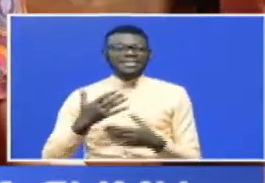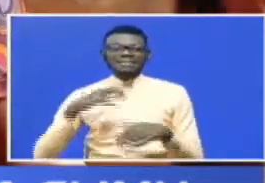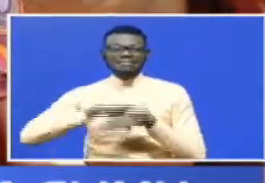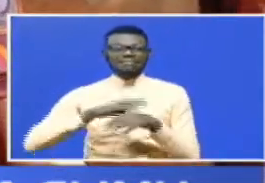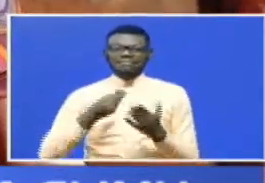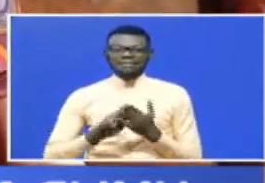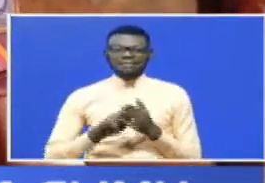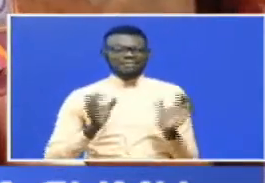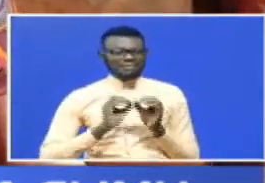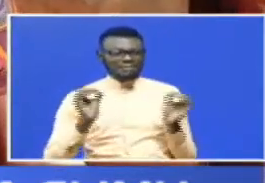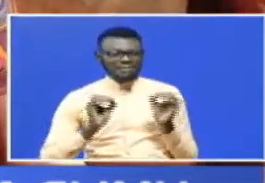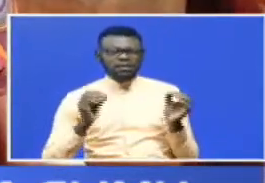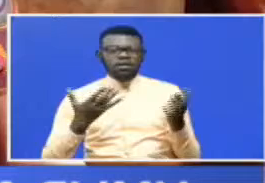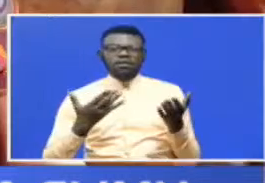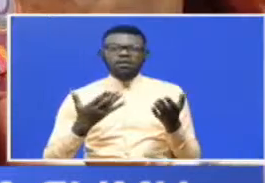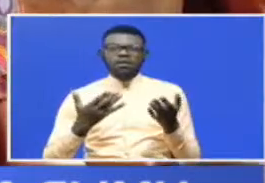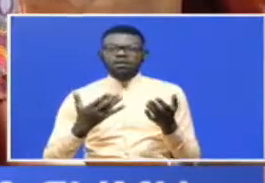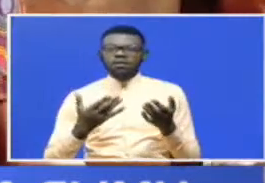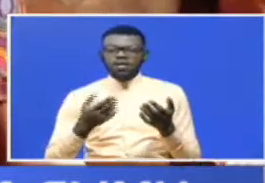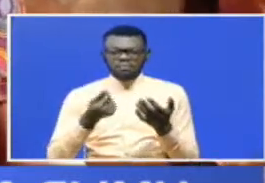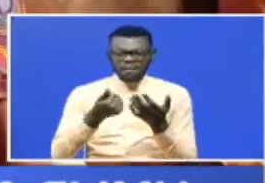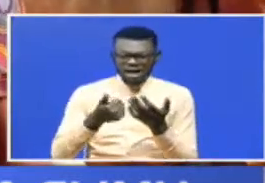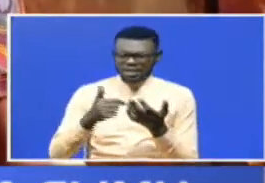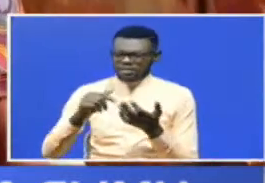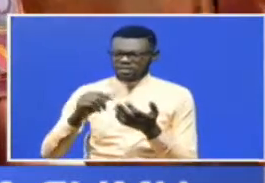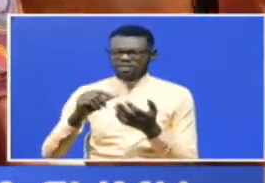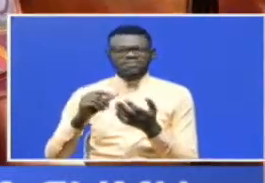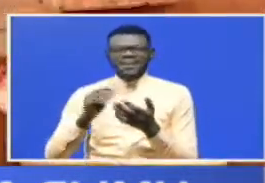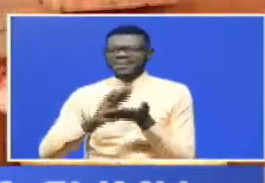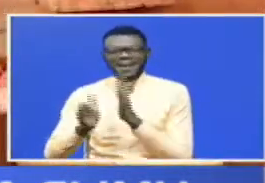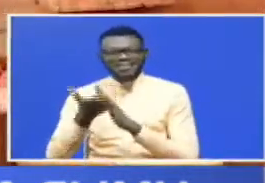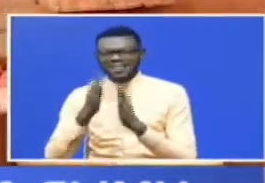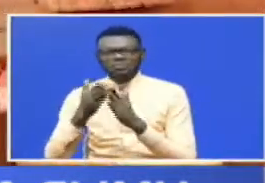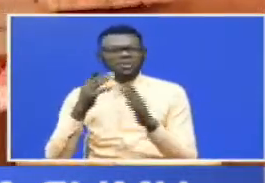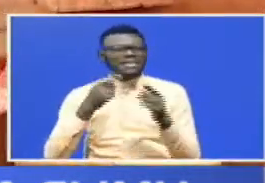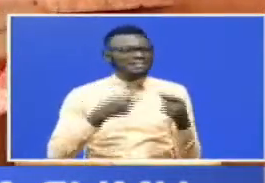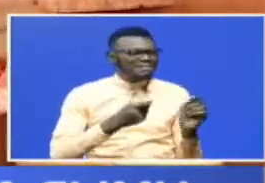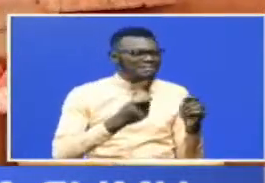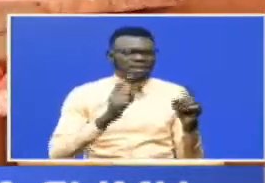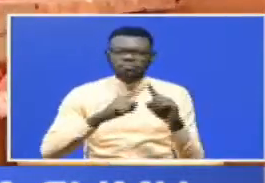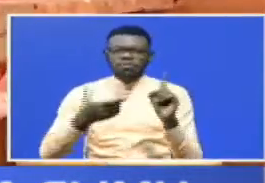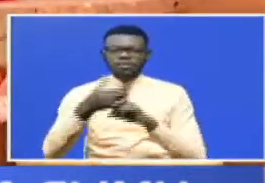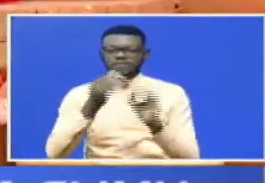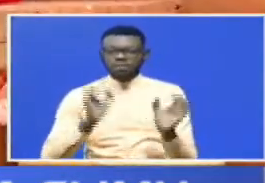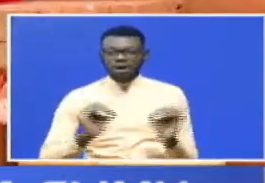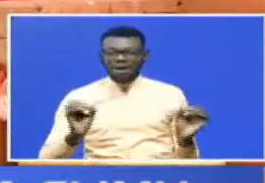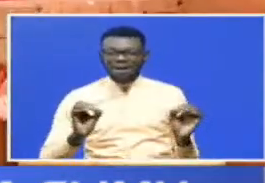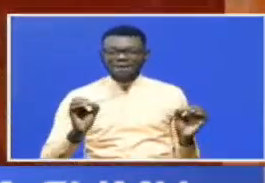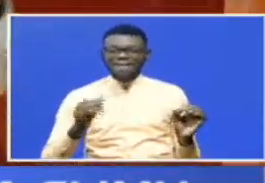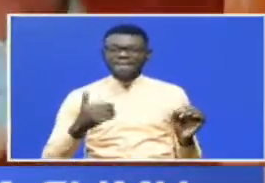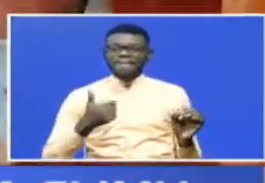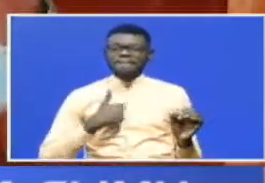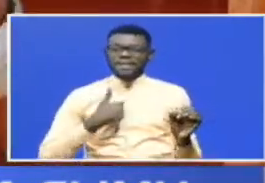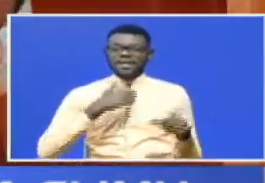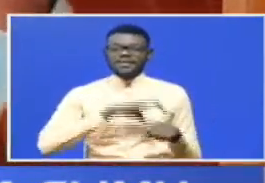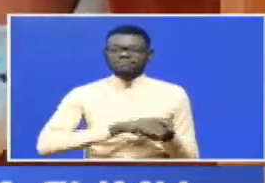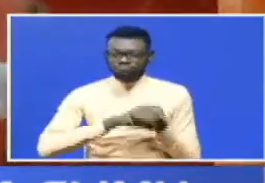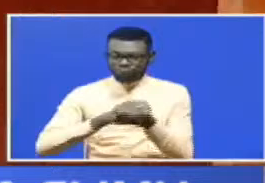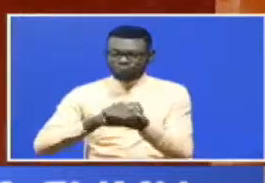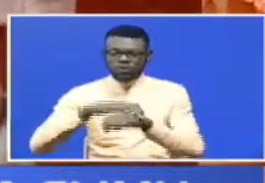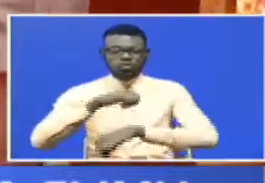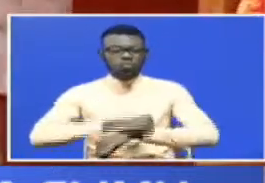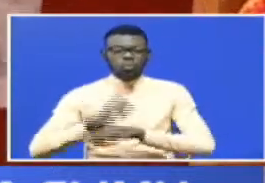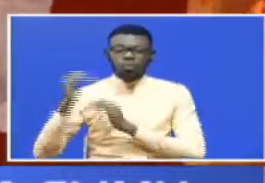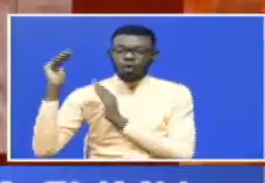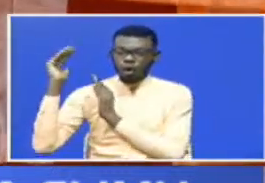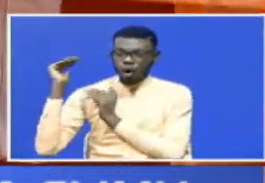yote ambayo hata tunaweza kwenda tuseme hii ni kidogo. Tumeng'ang'ana lakini hakuna. Ndio nimewapeleka pale shule